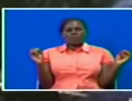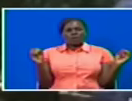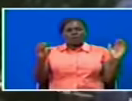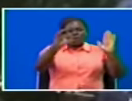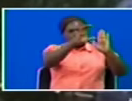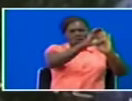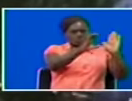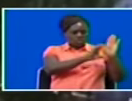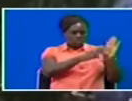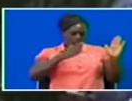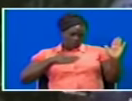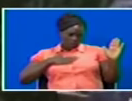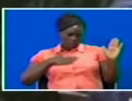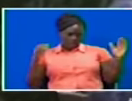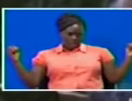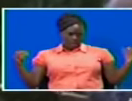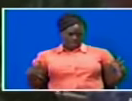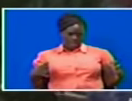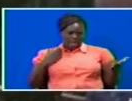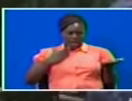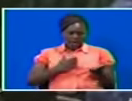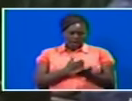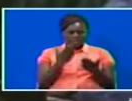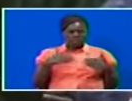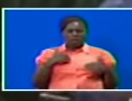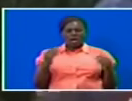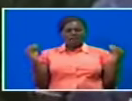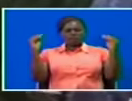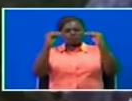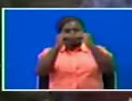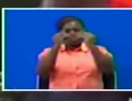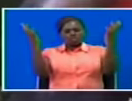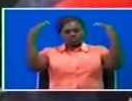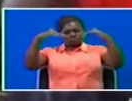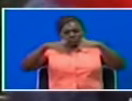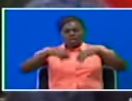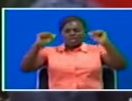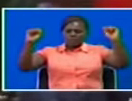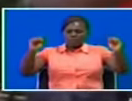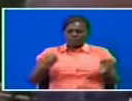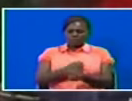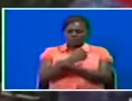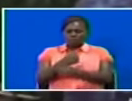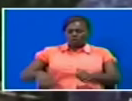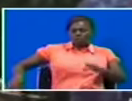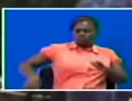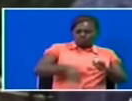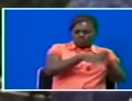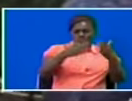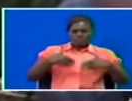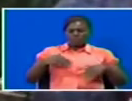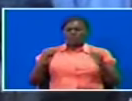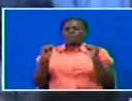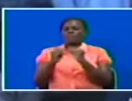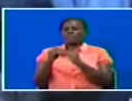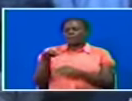yetu iko wazi, kuna haki ya watu kufanya mikutano na uwezi kufukuza watu kwa mkutano